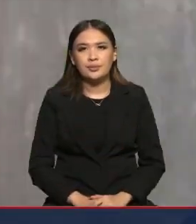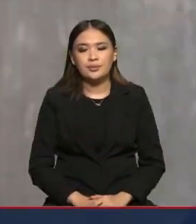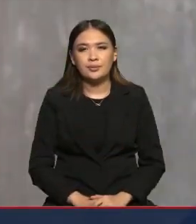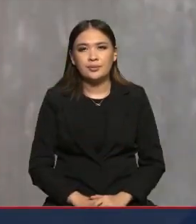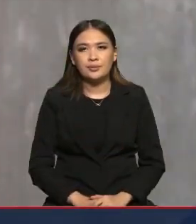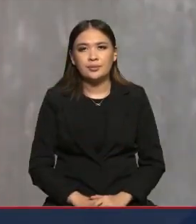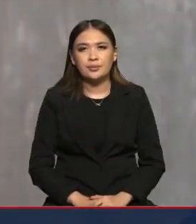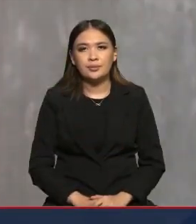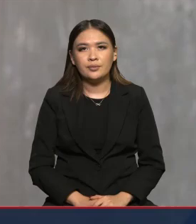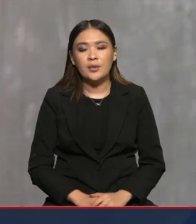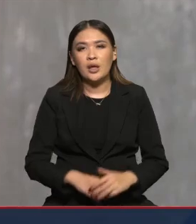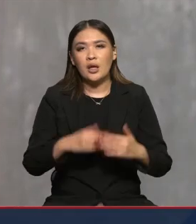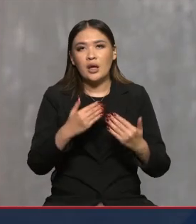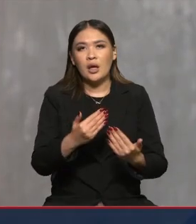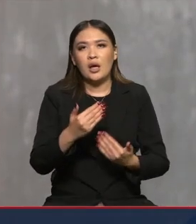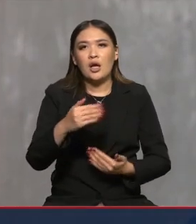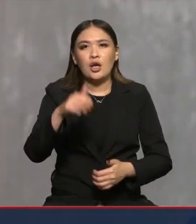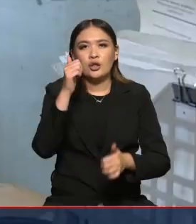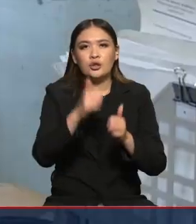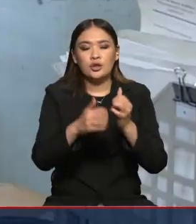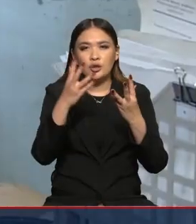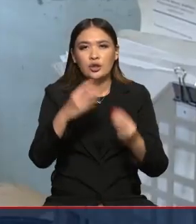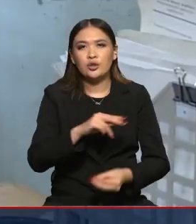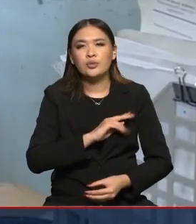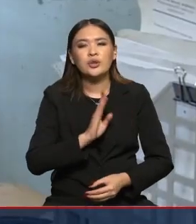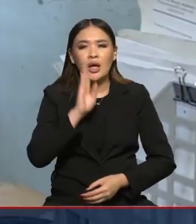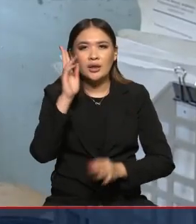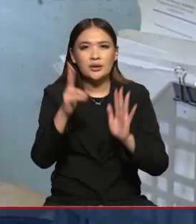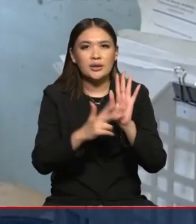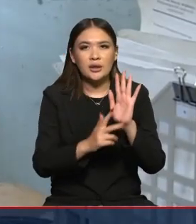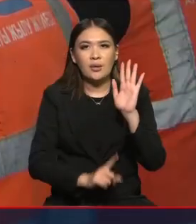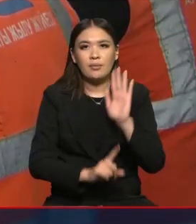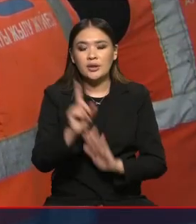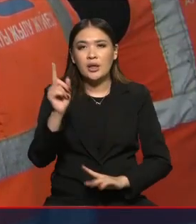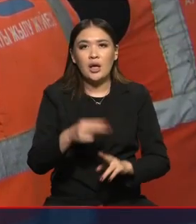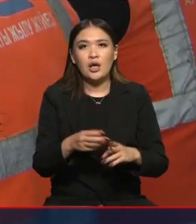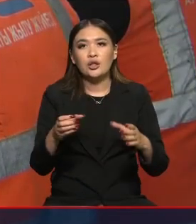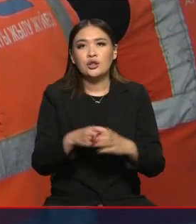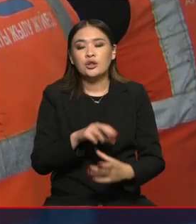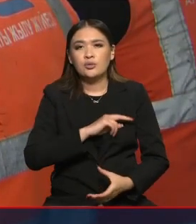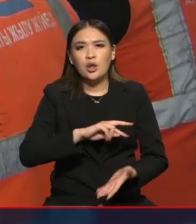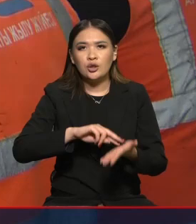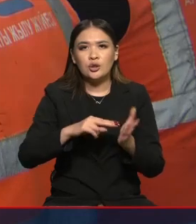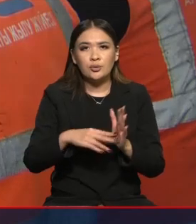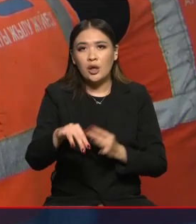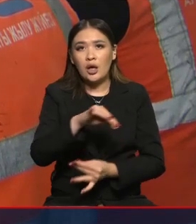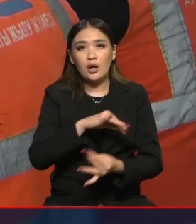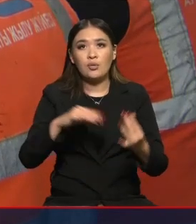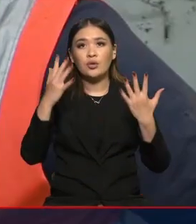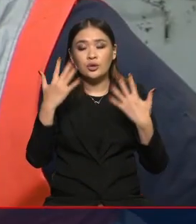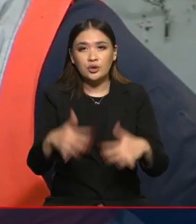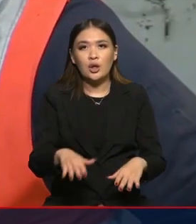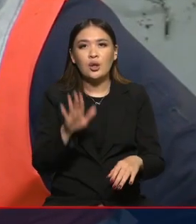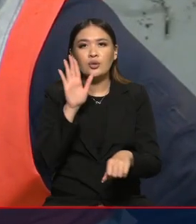аха. Манатбек Рахымбайұлының күнделікті жұмысы таңғы 8-де басталады. Әріптестермен ағымдағы жоспарды талқылап алған соң, өзіне